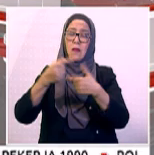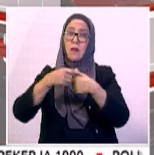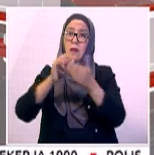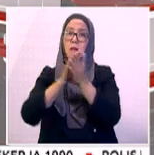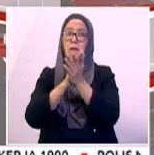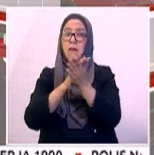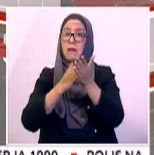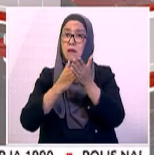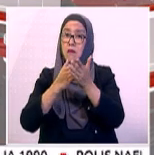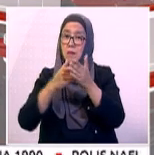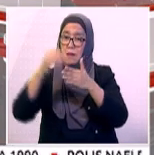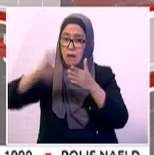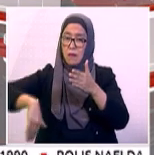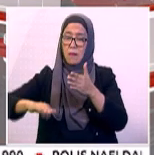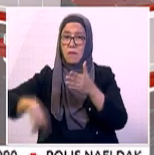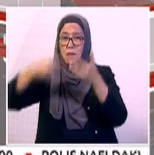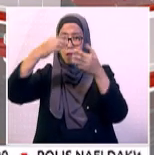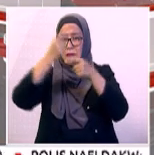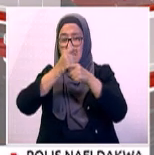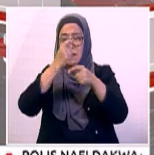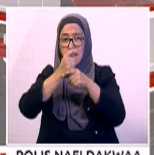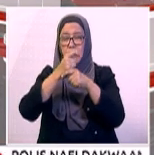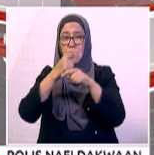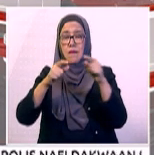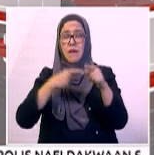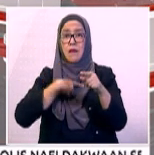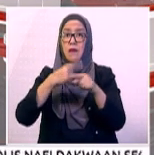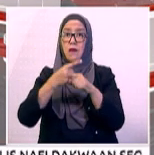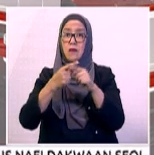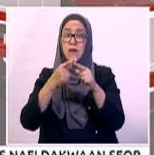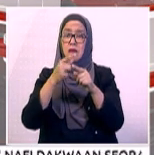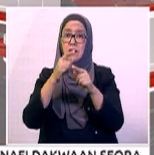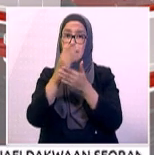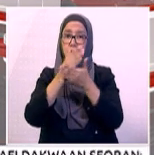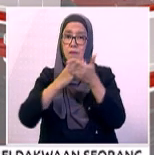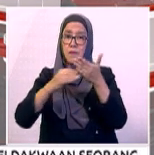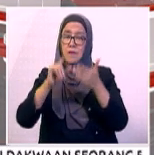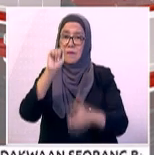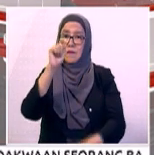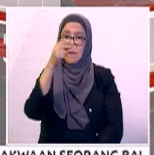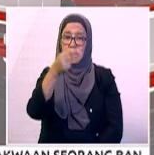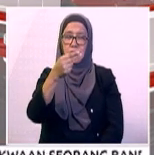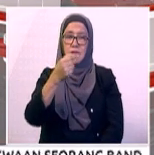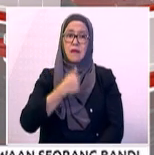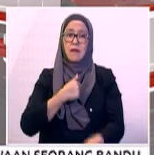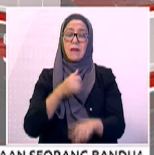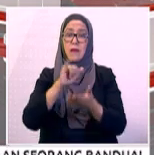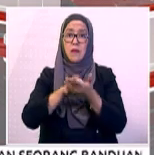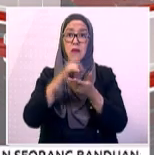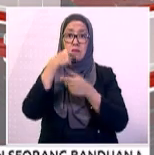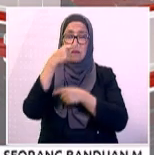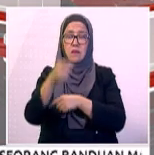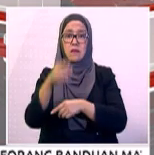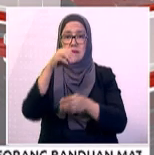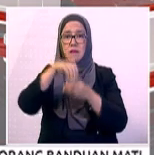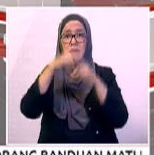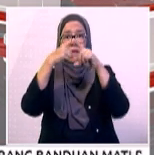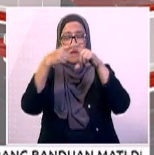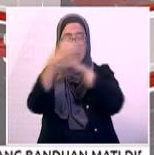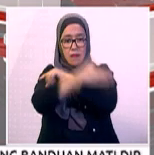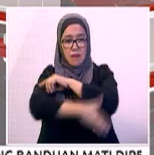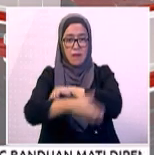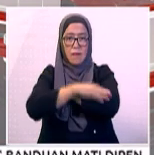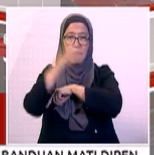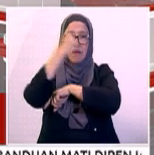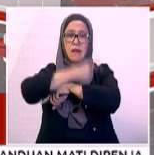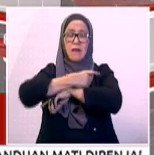TH. Perkara itu dinyatakan Timbalan Menteri di Jabatan Perdana Menteri Fuzia Saleh di Dewan Negara hari ini. Ya, justru fokus kerajaan ketika